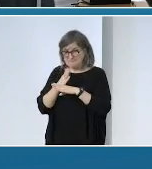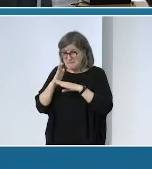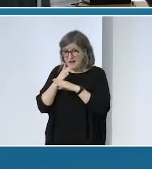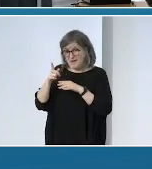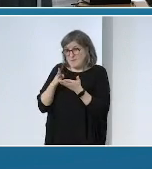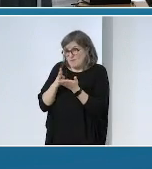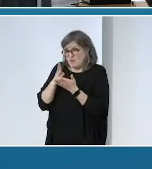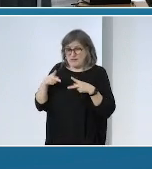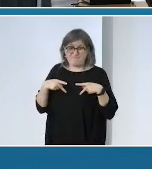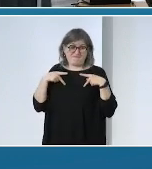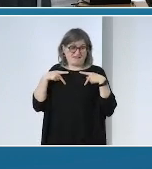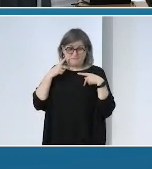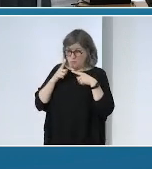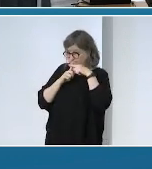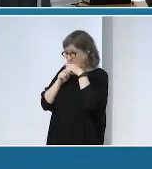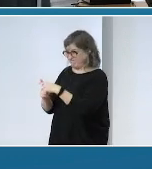de l'orientation de leur fille.